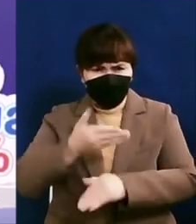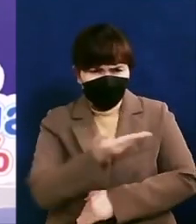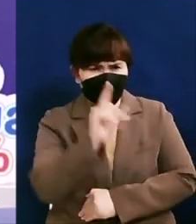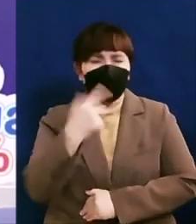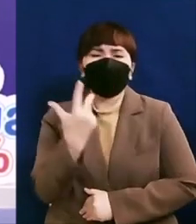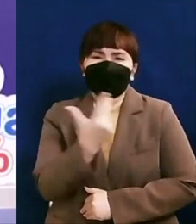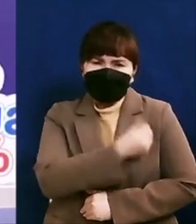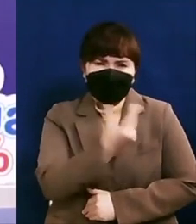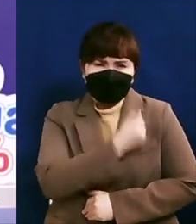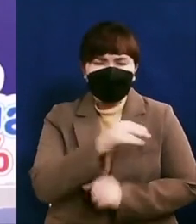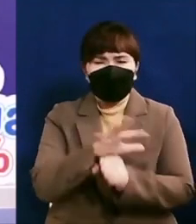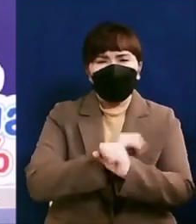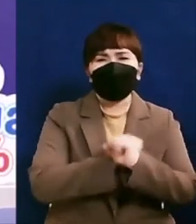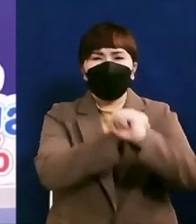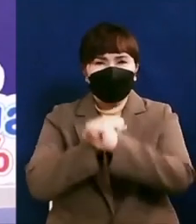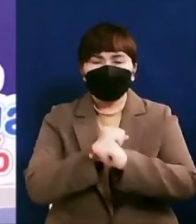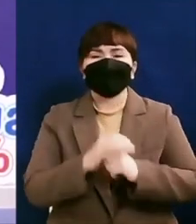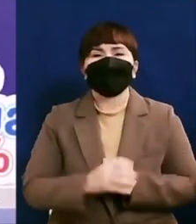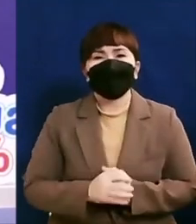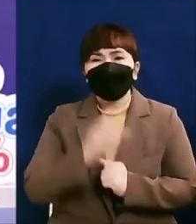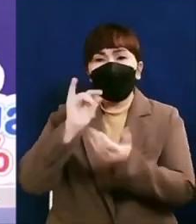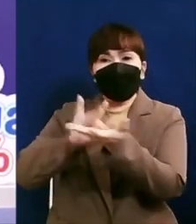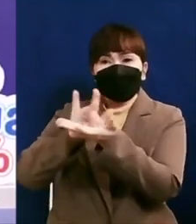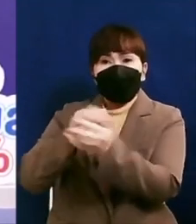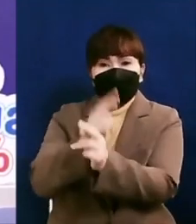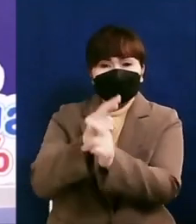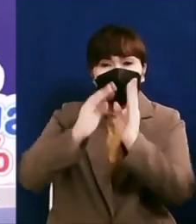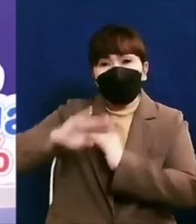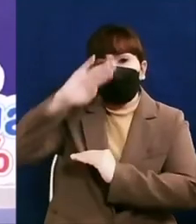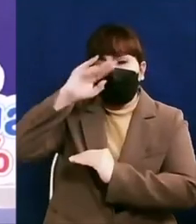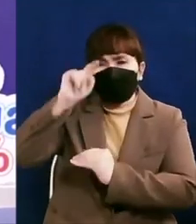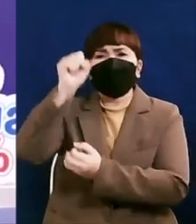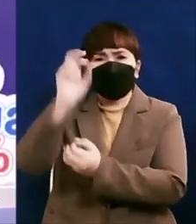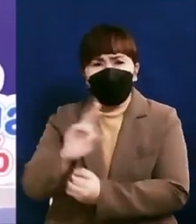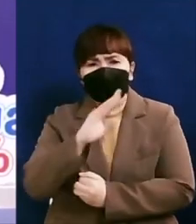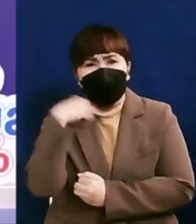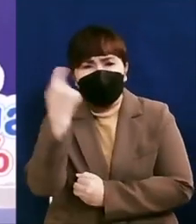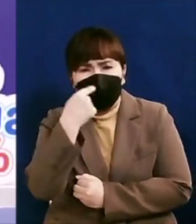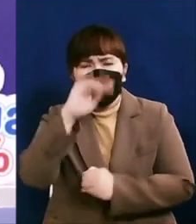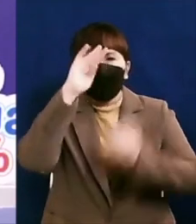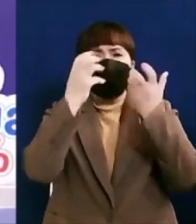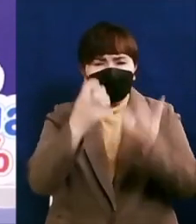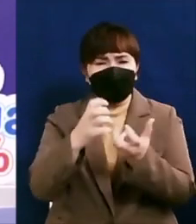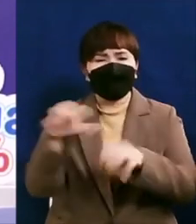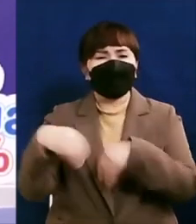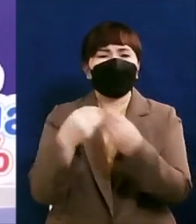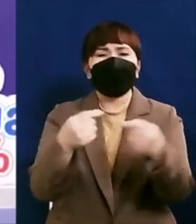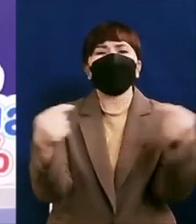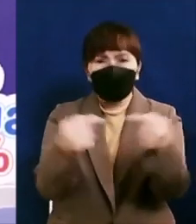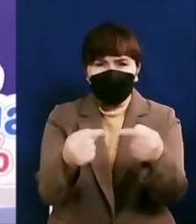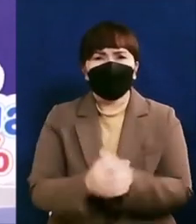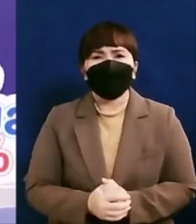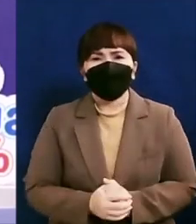เรื่องของที่เราจะต้องสำรองยานะครับสำรองยาให้กับผู้ที่ควรจะได้รับยาบางคนนะครับ